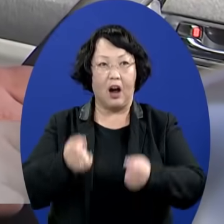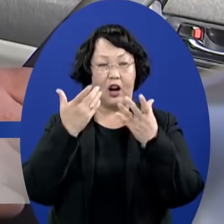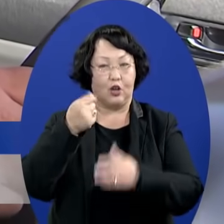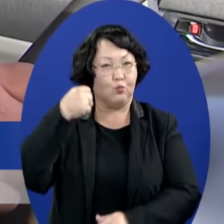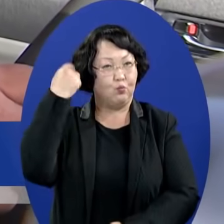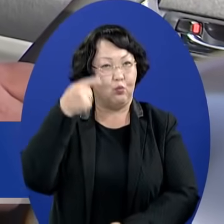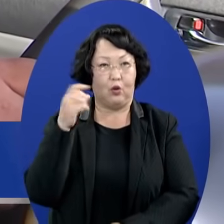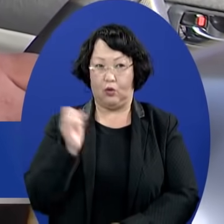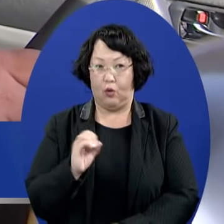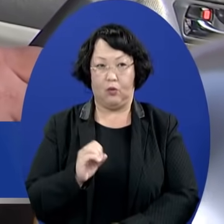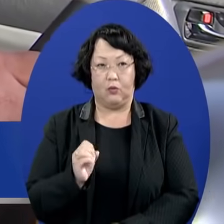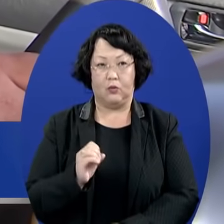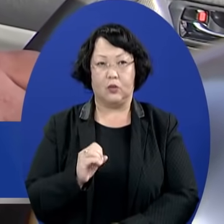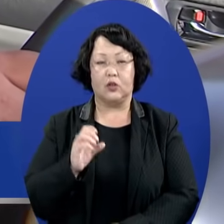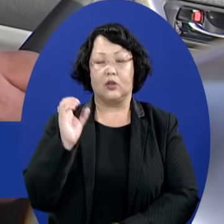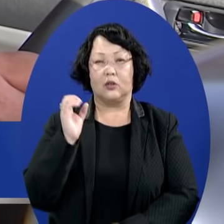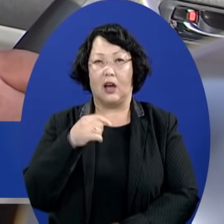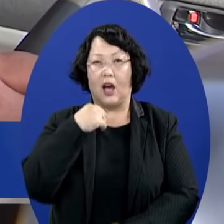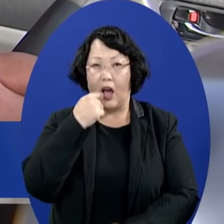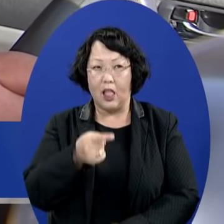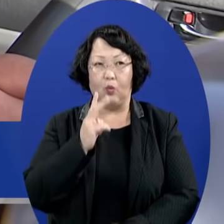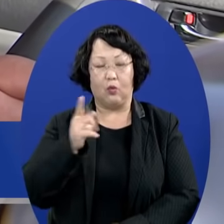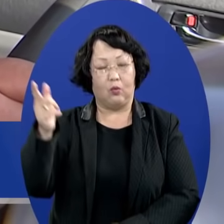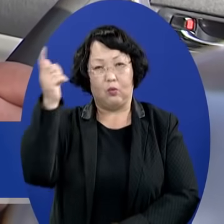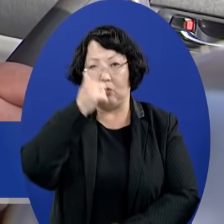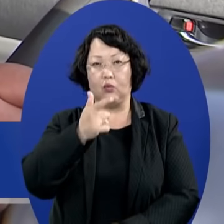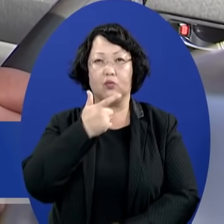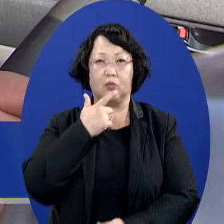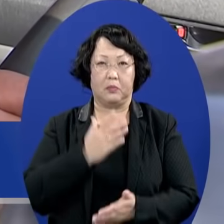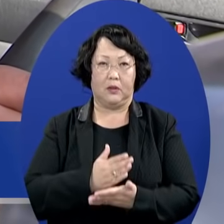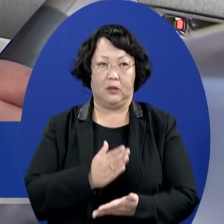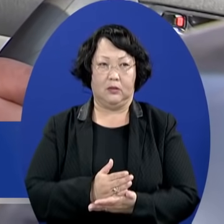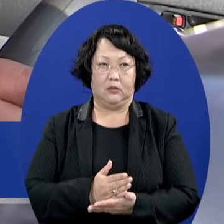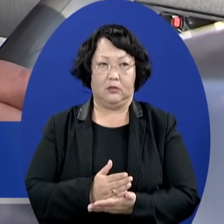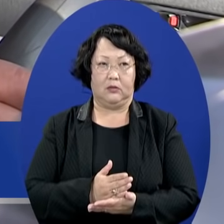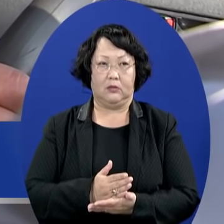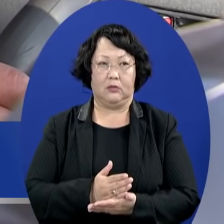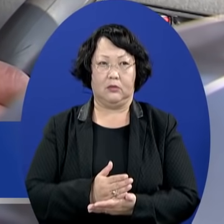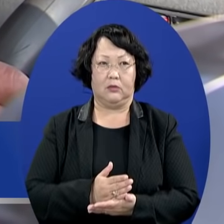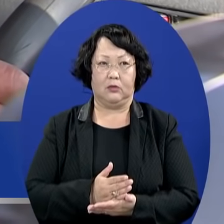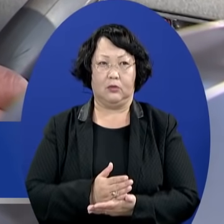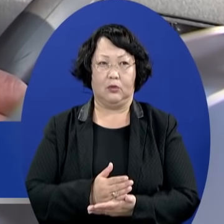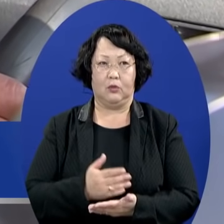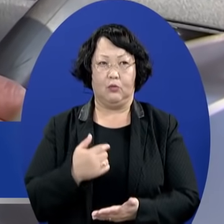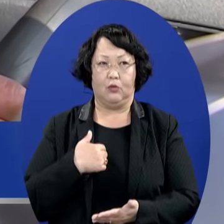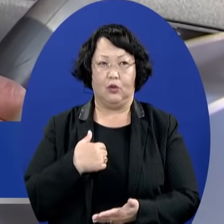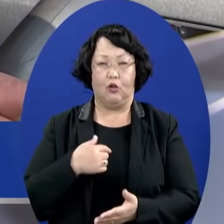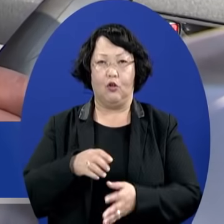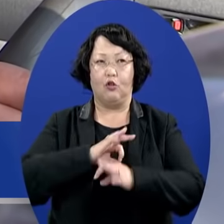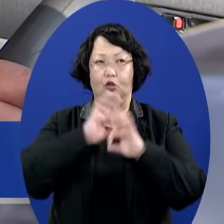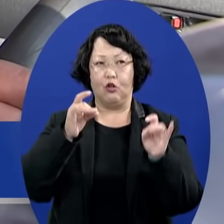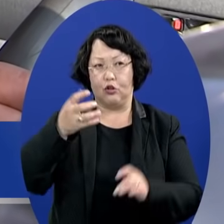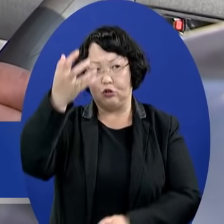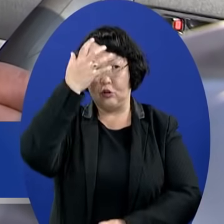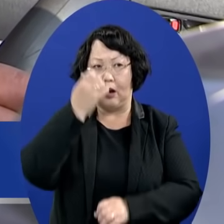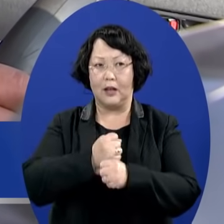Үнэхээр одоо ёстойны хилэгч үг алгадаа хөгтүүд мэн. Би шал өөр төр